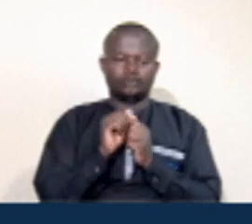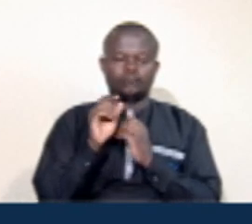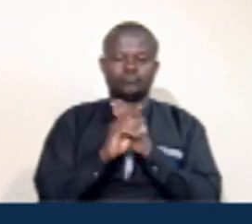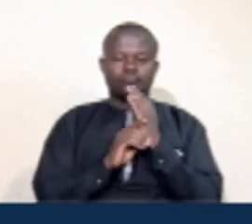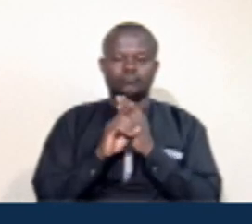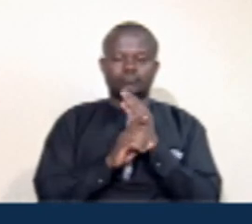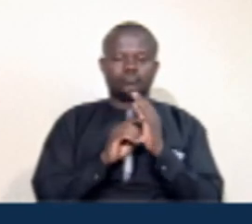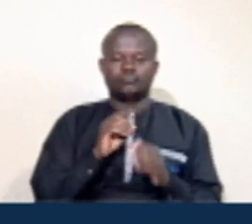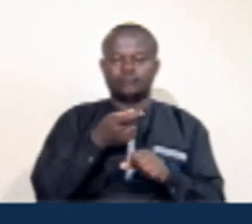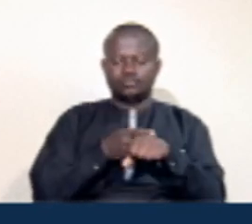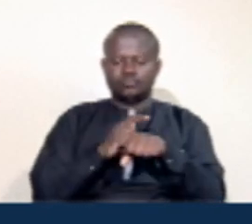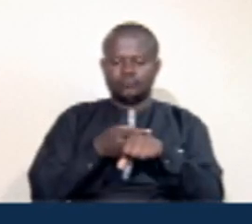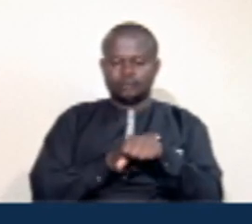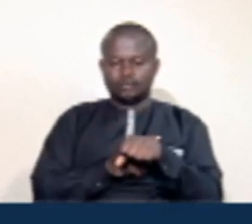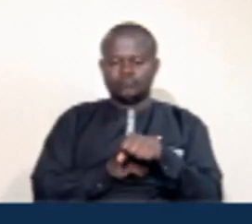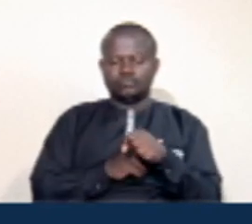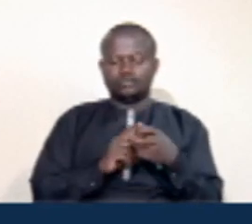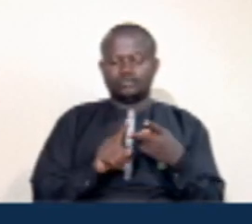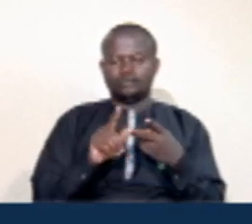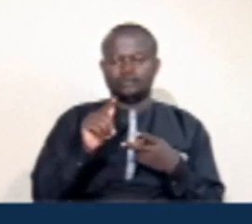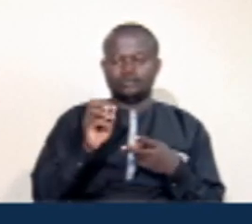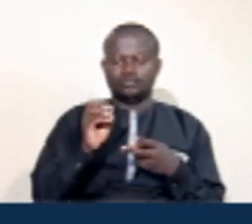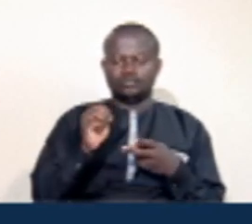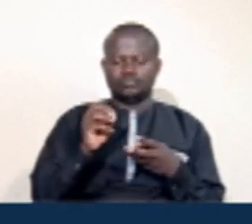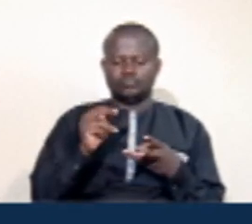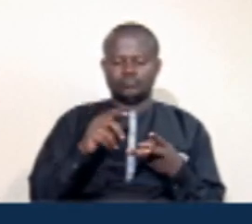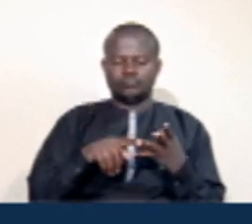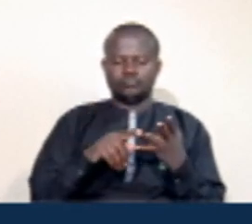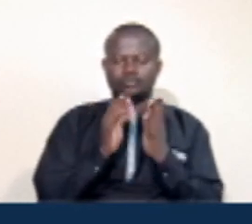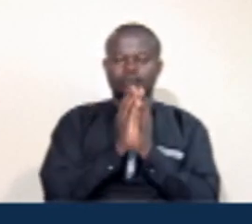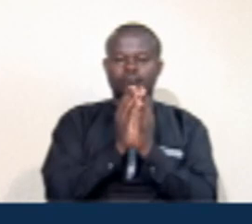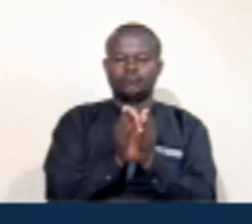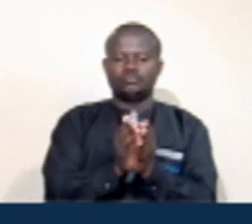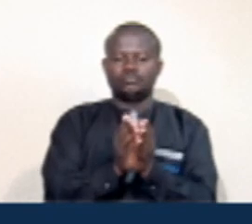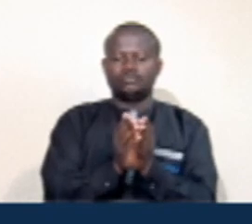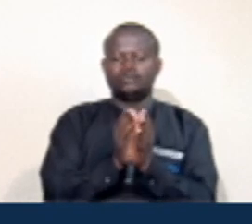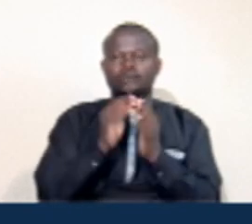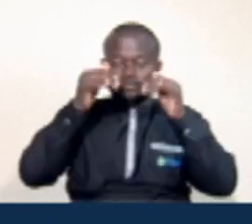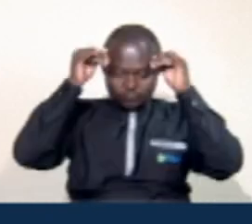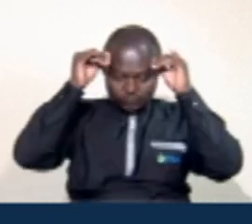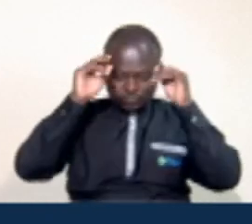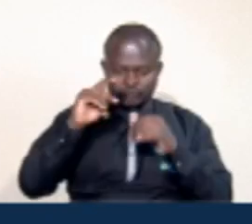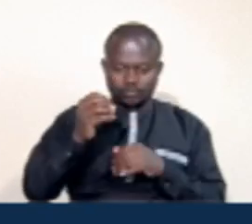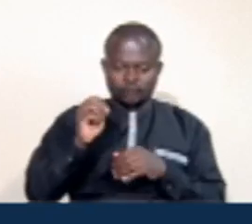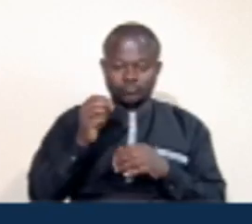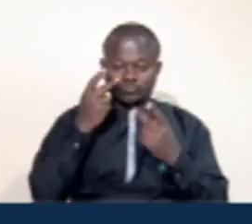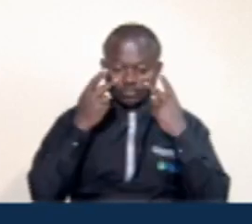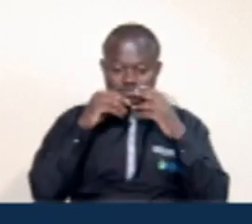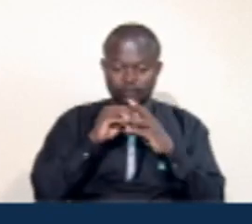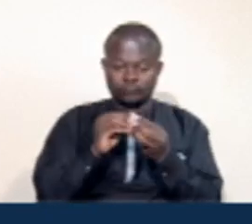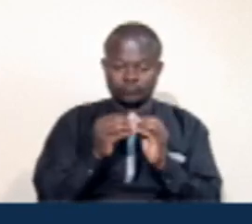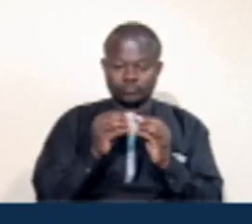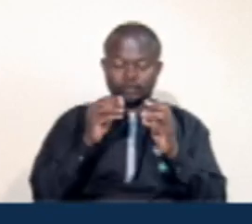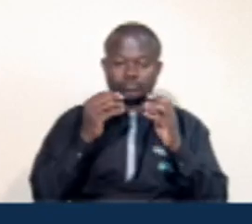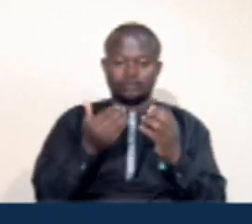uturere twa Musanze Kamonyi Rusizi Rubavu Nyagatare na Ngoma nuntere turi kubonamo imibare myinshi